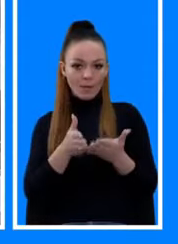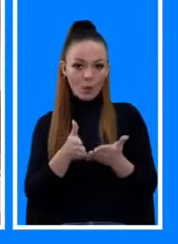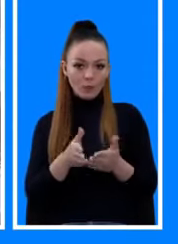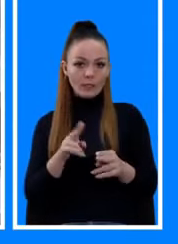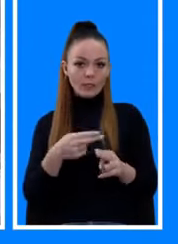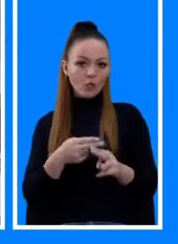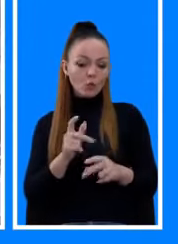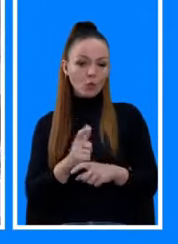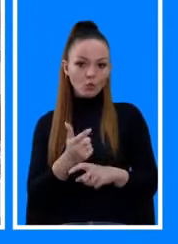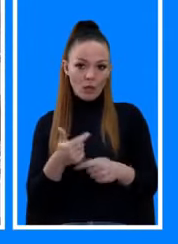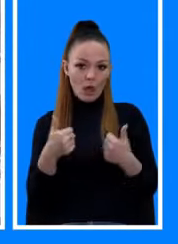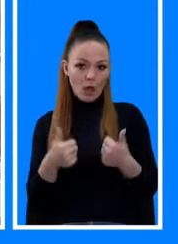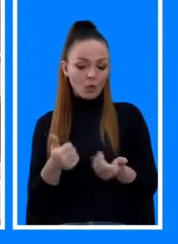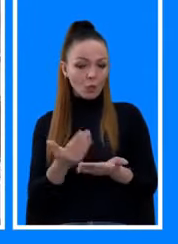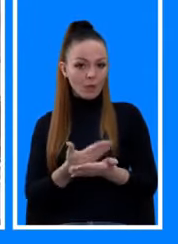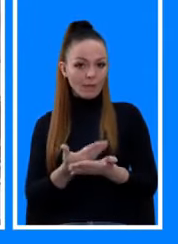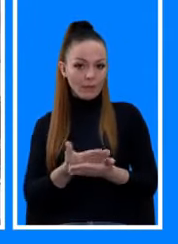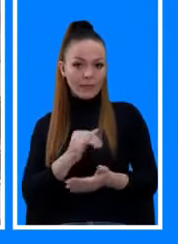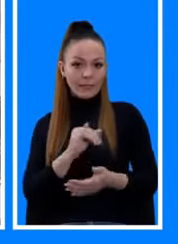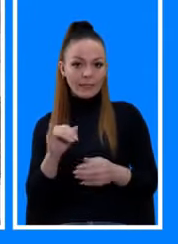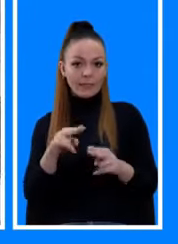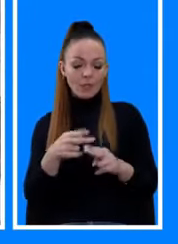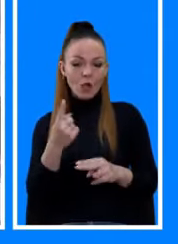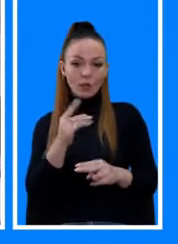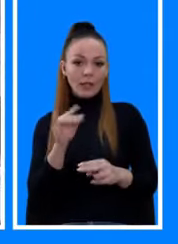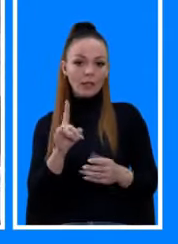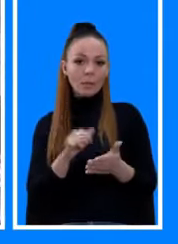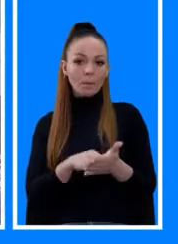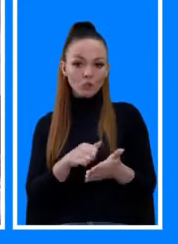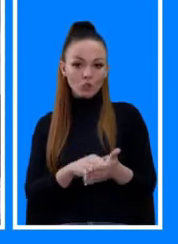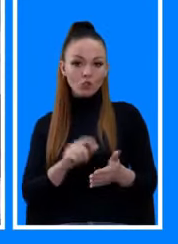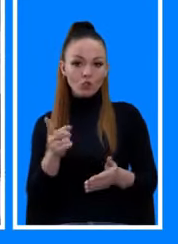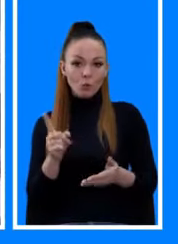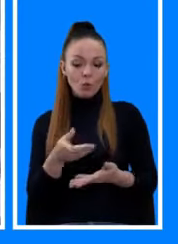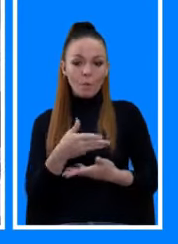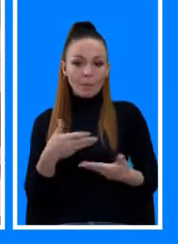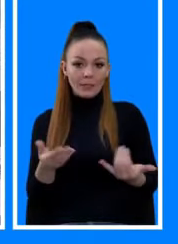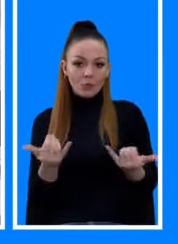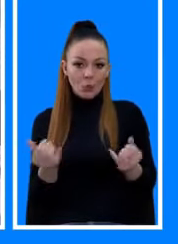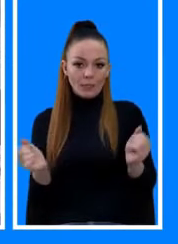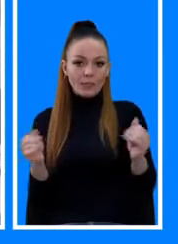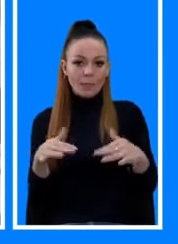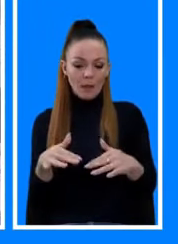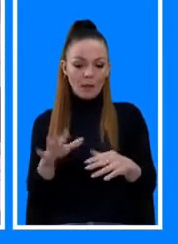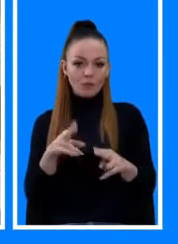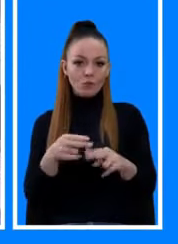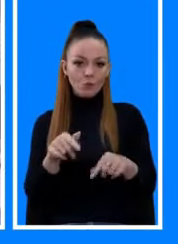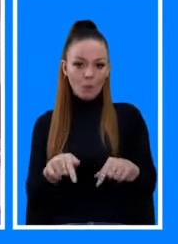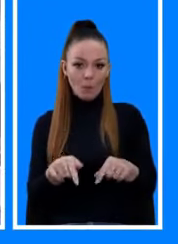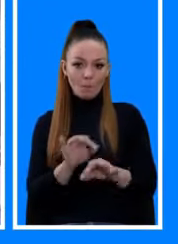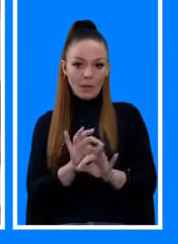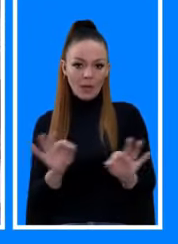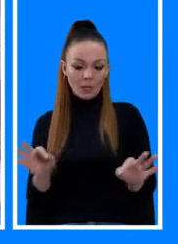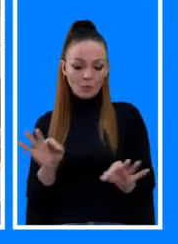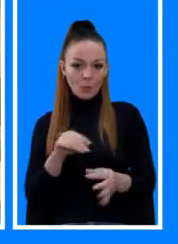гарна новина, і це одна із причин, чому ми сьогодні зібрались в цьому прекрасному